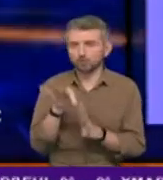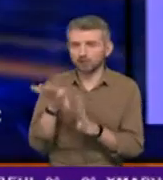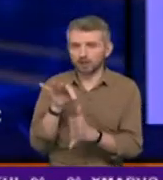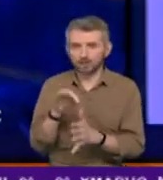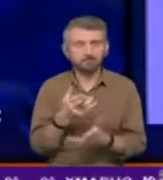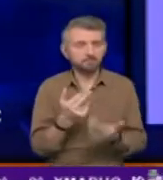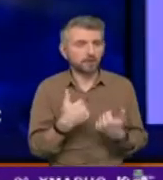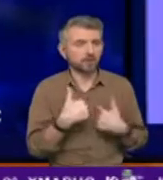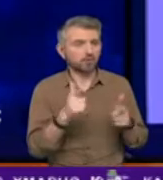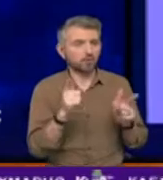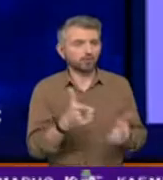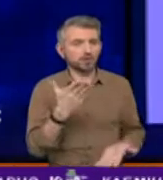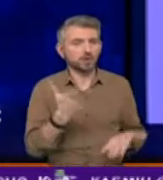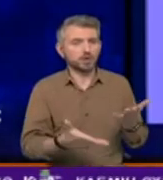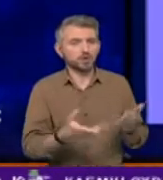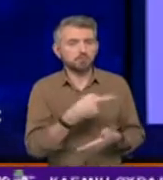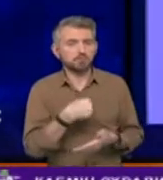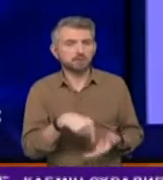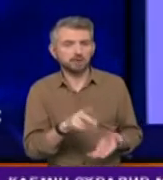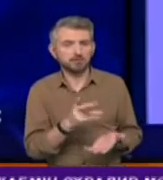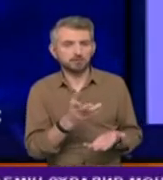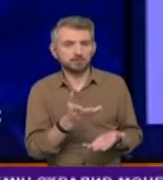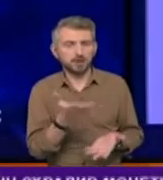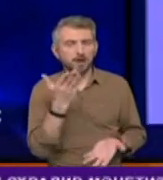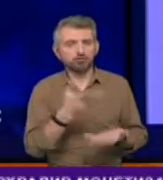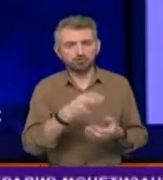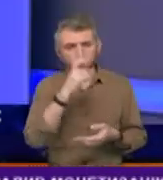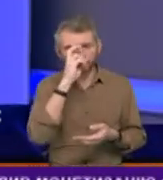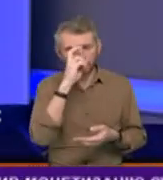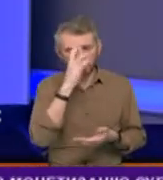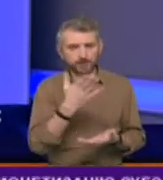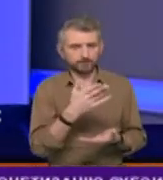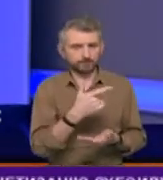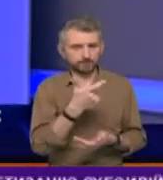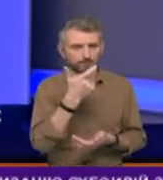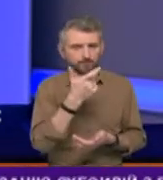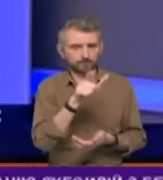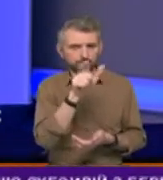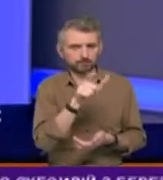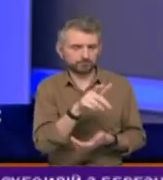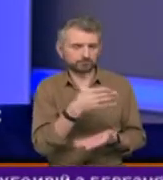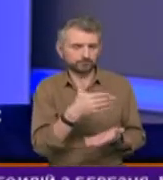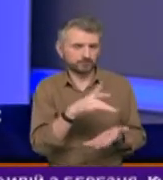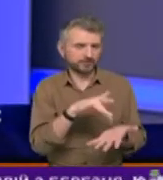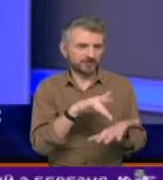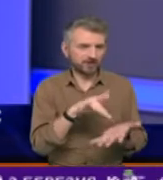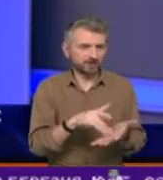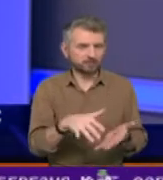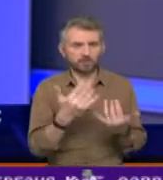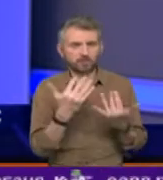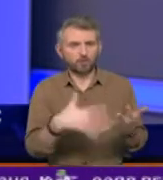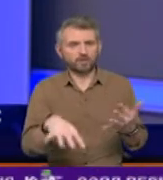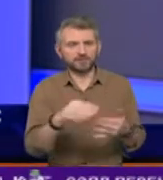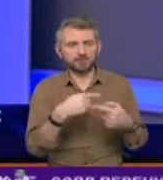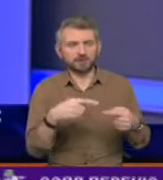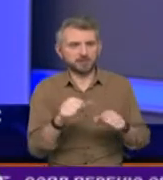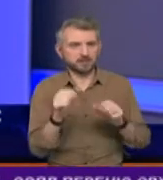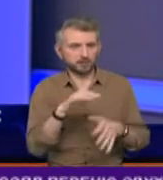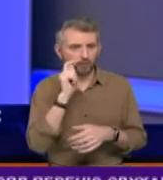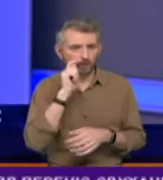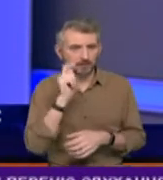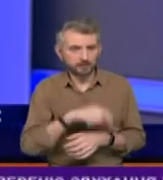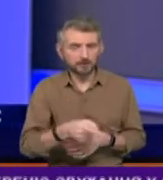що він сказав, що цей заклад існує, якби вони хочуть повернутися, сину легше стало. Треба розуміти те, що за останні